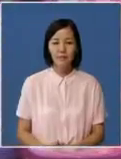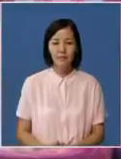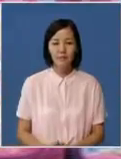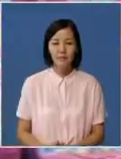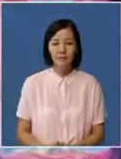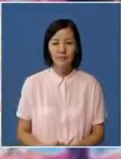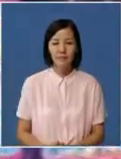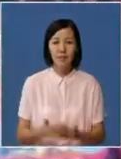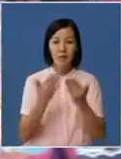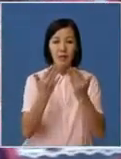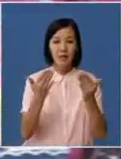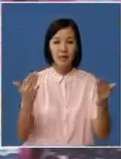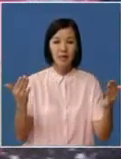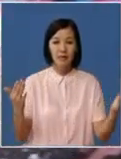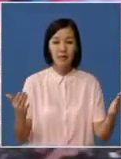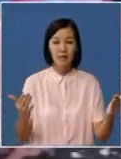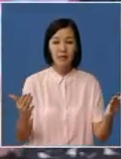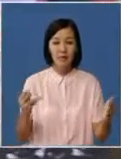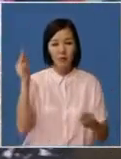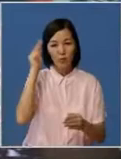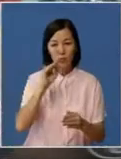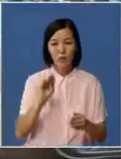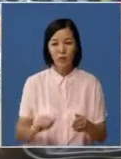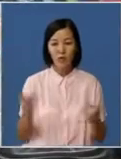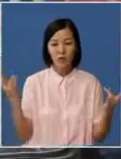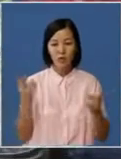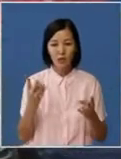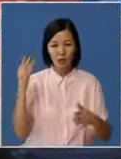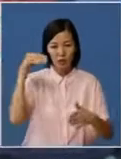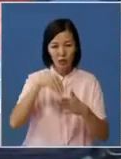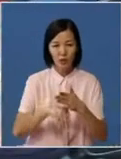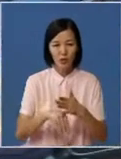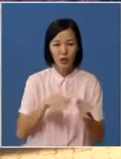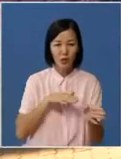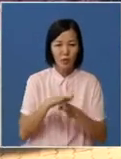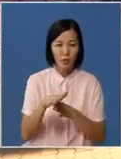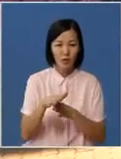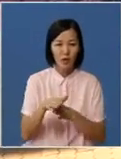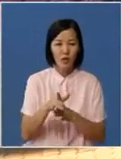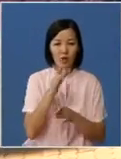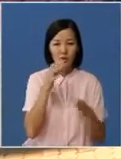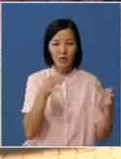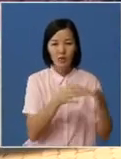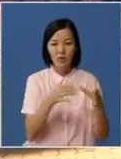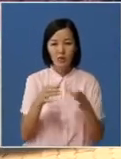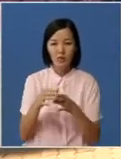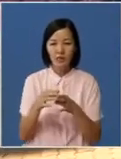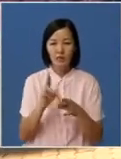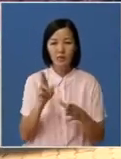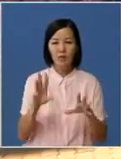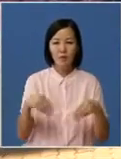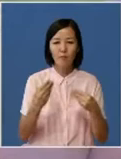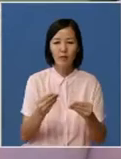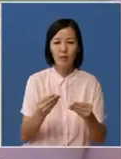Қазғатар жайылған мына сөмкелердің іші оқушыға қажет құрал жабдықпен толтырылған. Жас ерекшеліктеріне қарай бөлінген сөмкелер кімге берілетініне